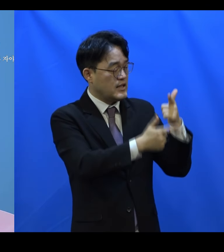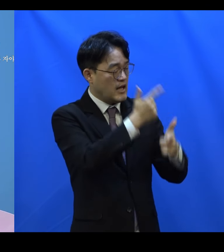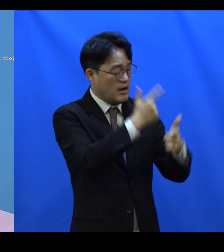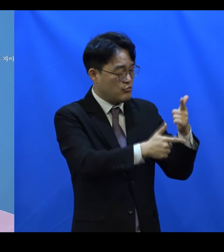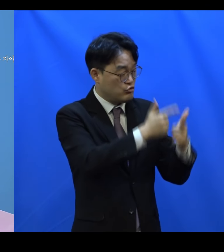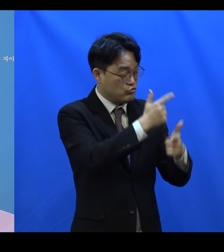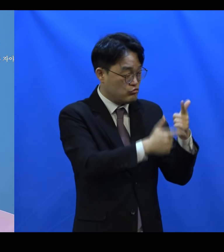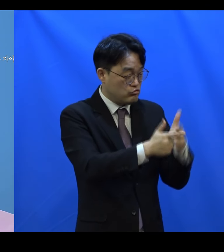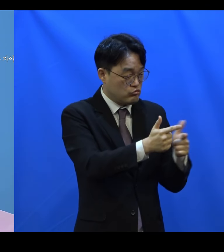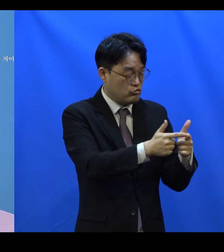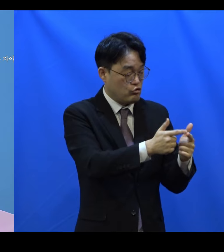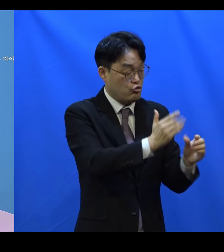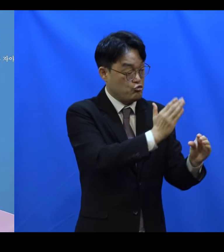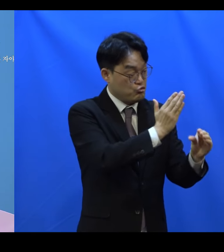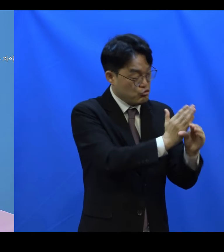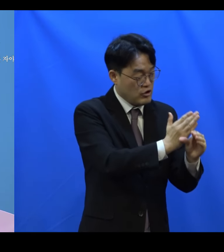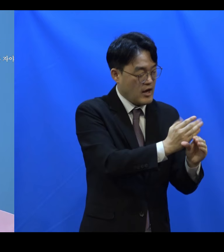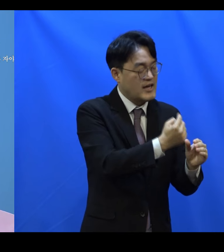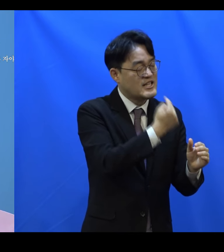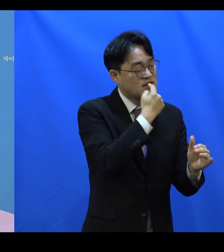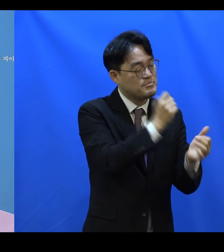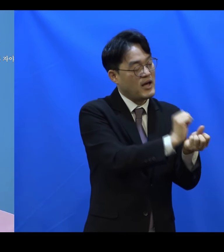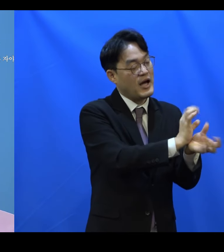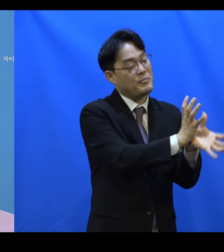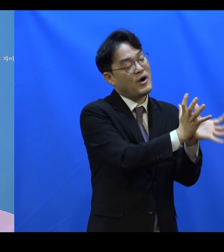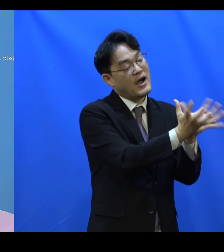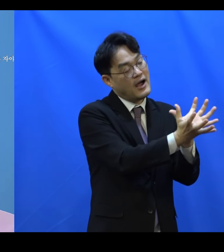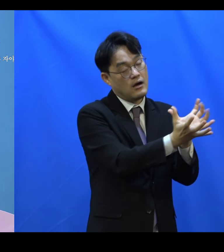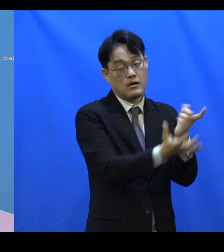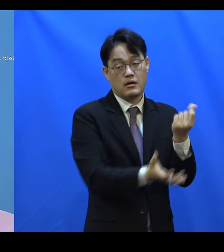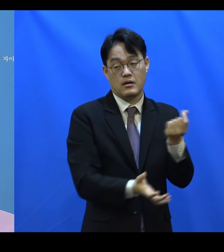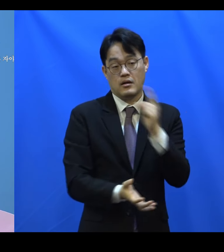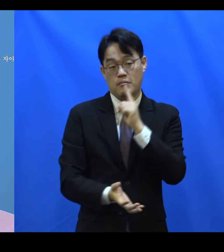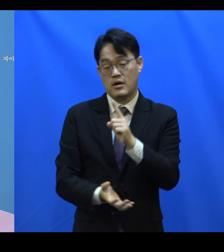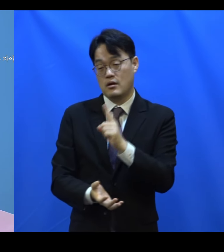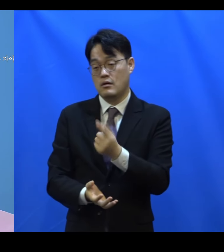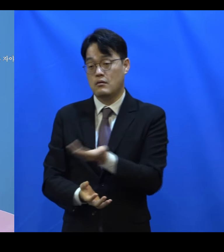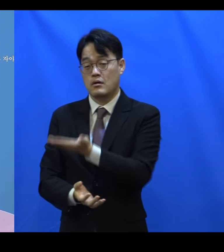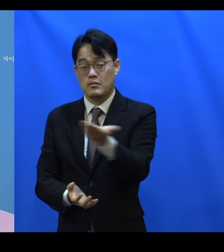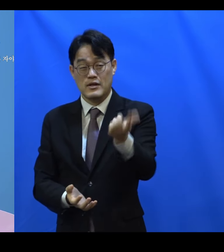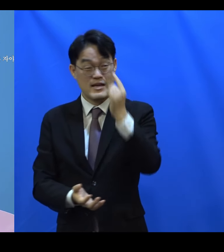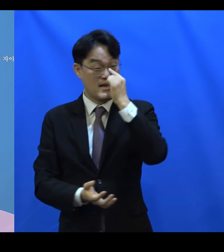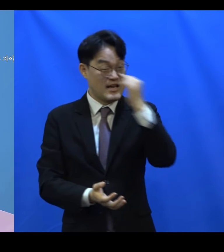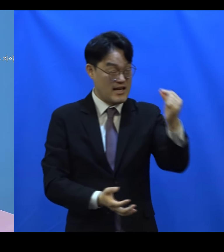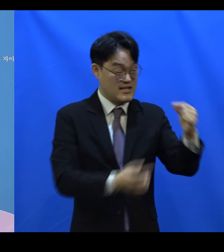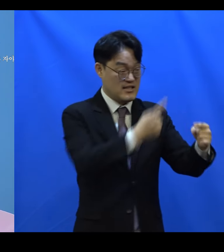1절에 백합화가 구별돼요. 가시나무 가운데 백합화는 무엇을 의미합니까?